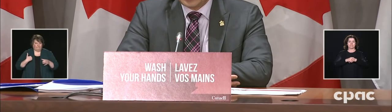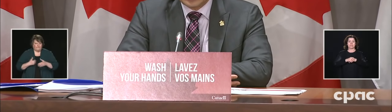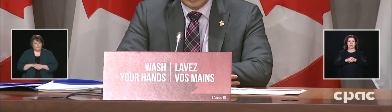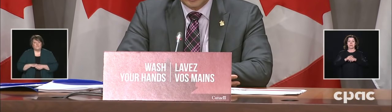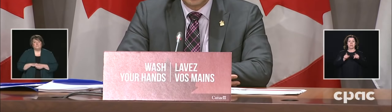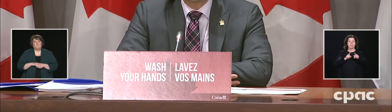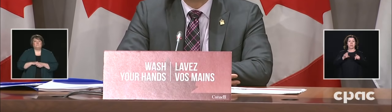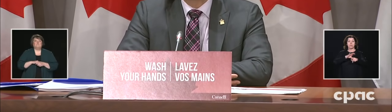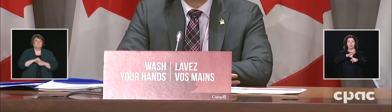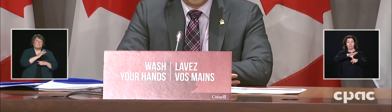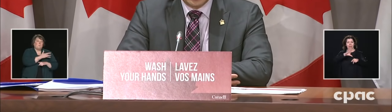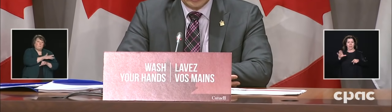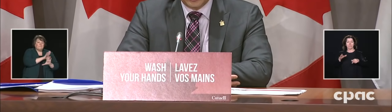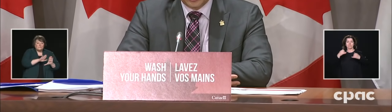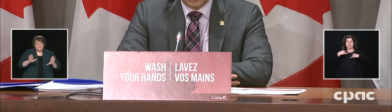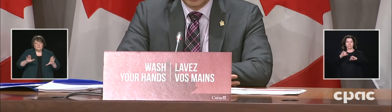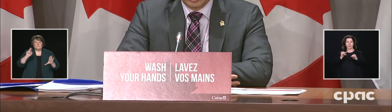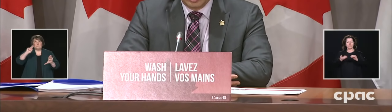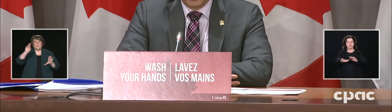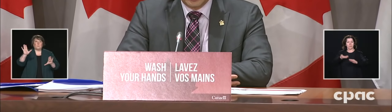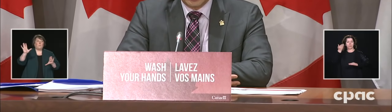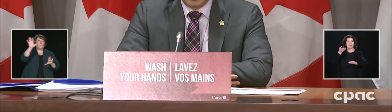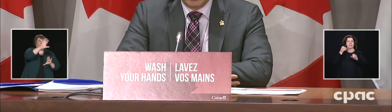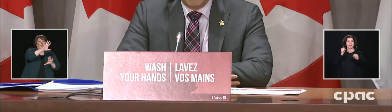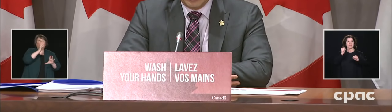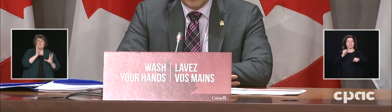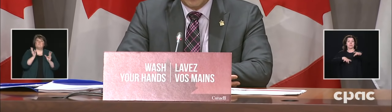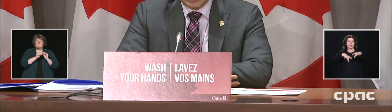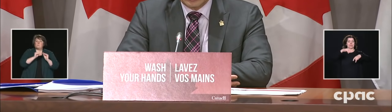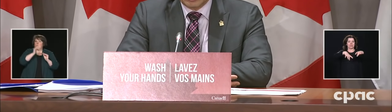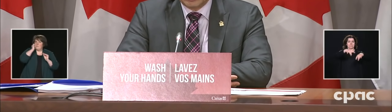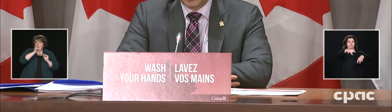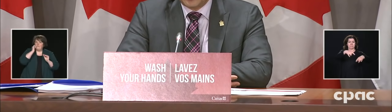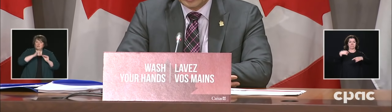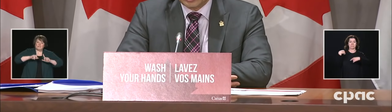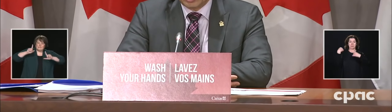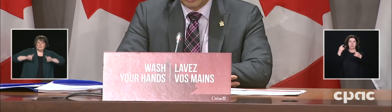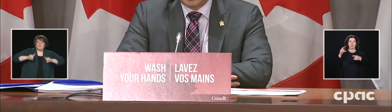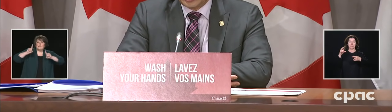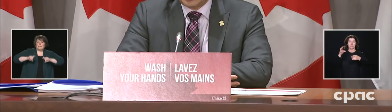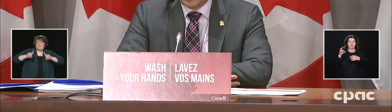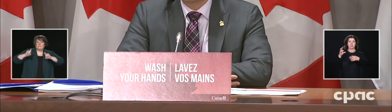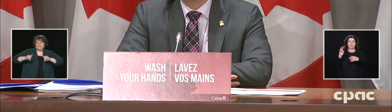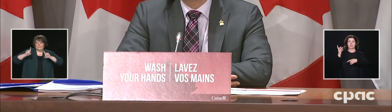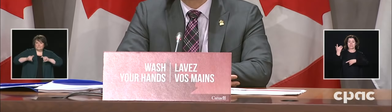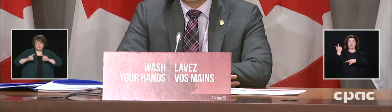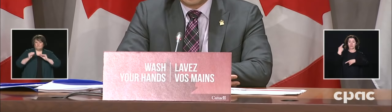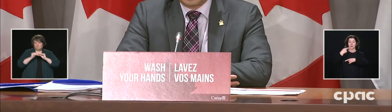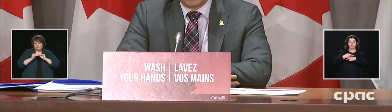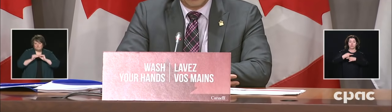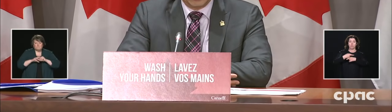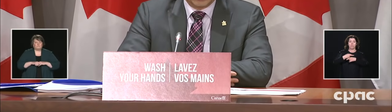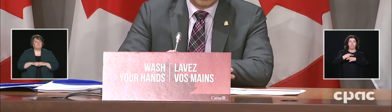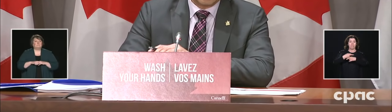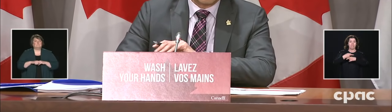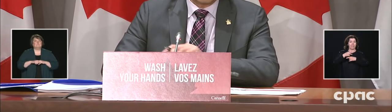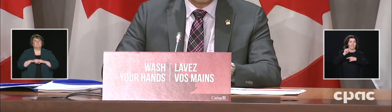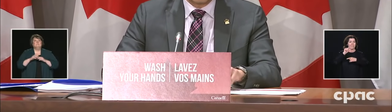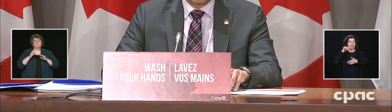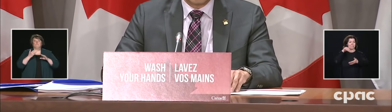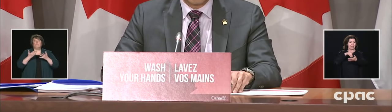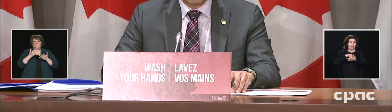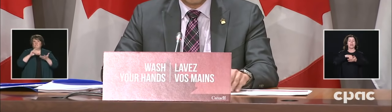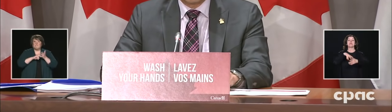de dépistage et depuis 7 jours, plus de 20 000 personnes subissent quotidiennement un test.